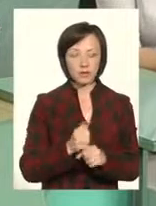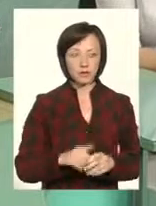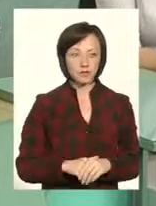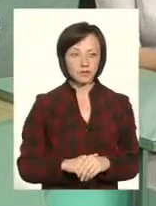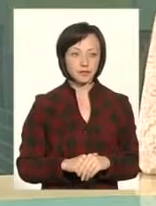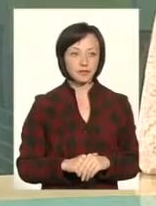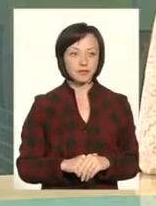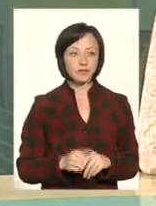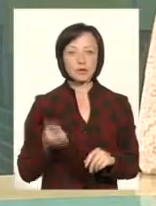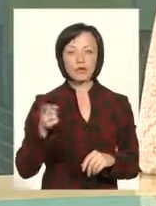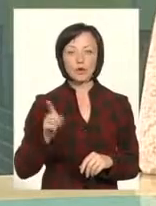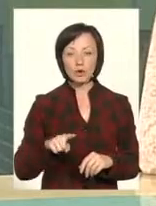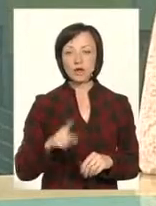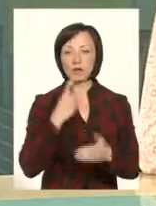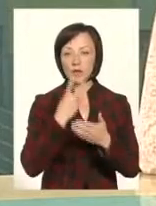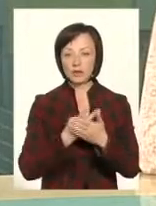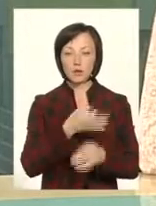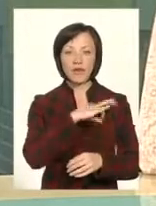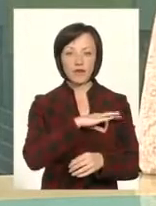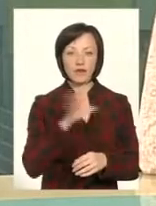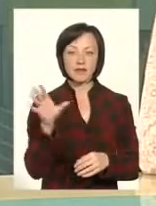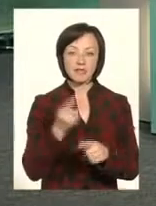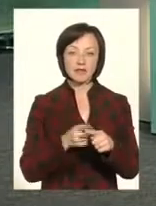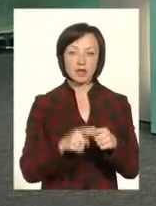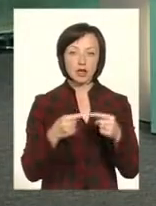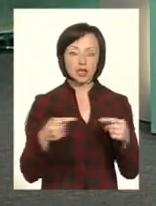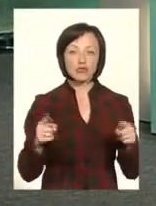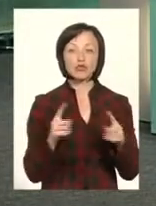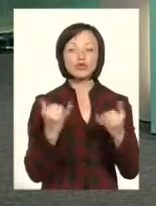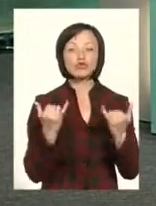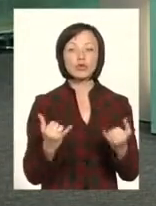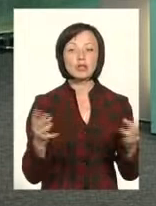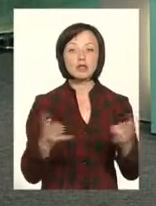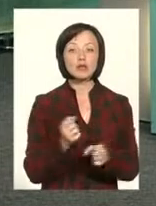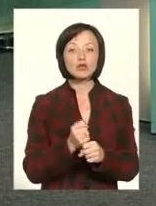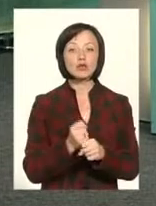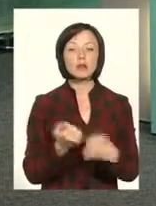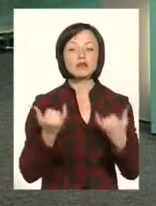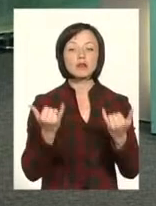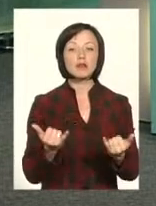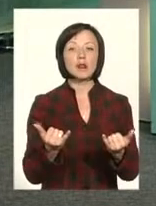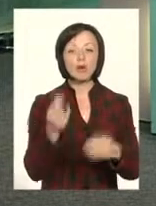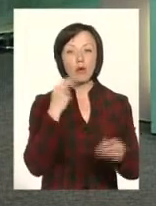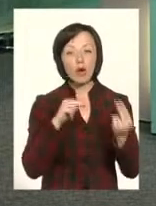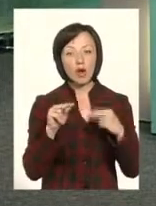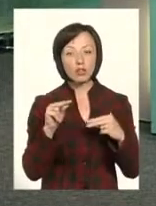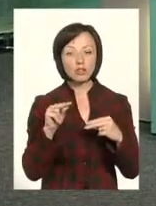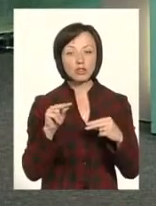разом працювати. Тоді ми будемо бачити ефект від цих всіх речей. Що сьогодні треба зробити для